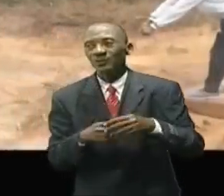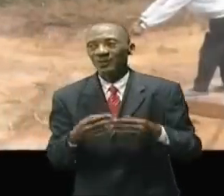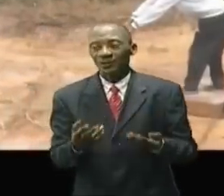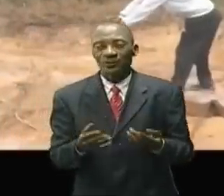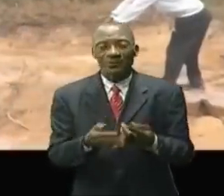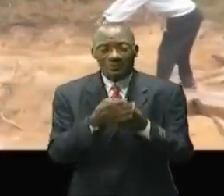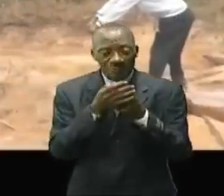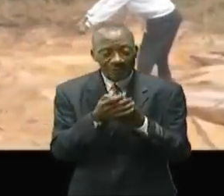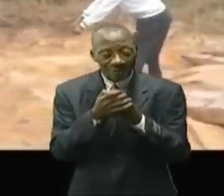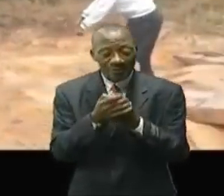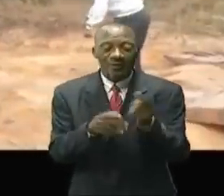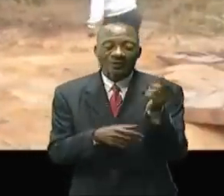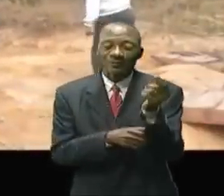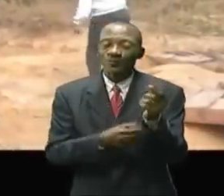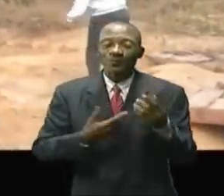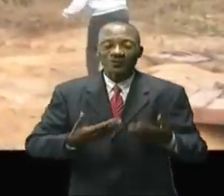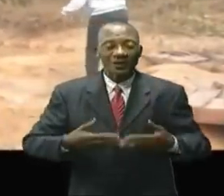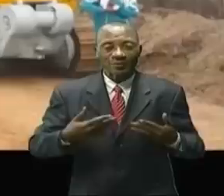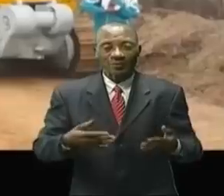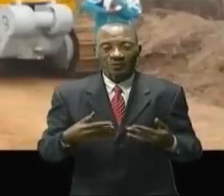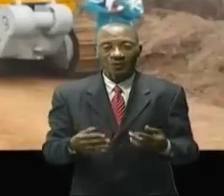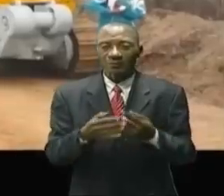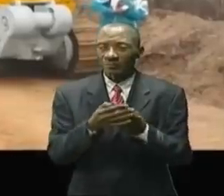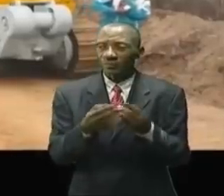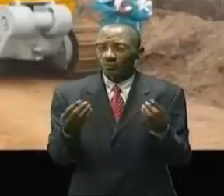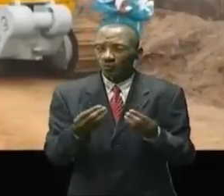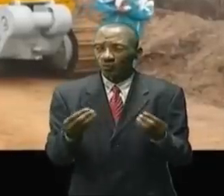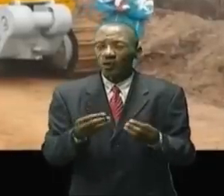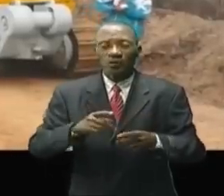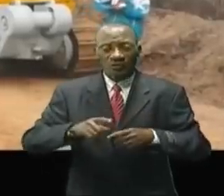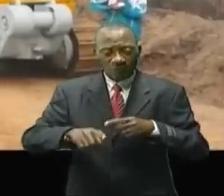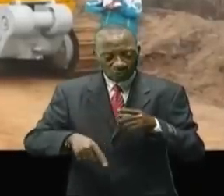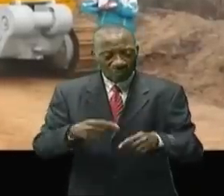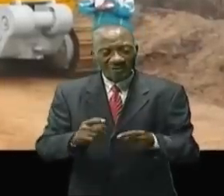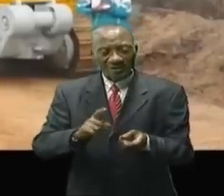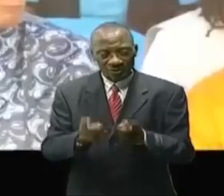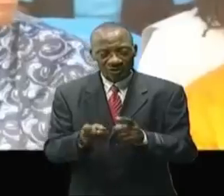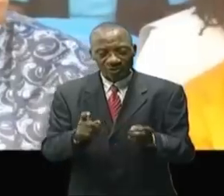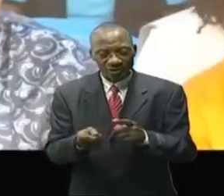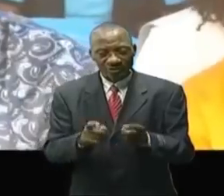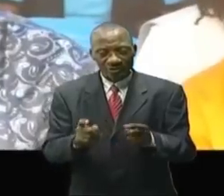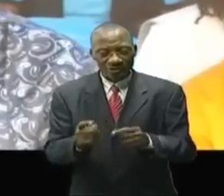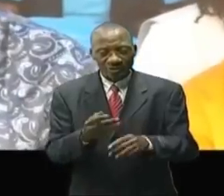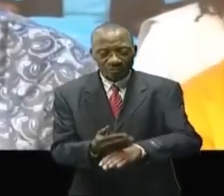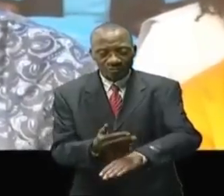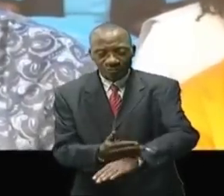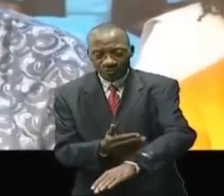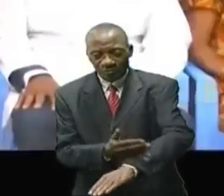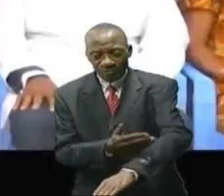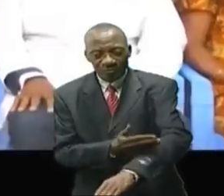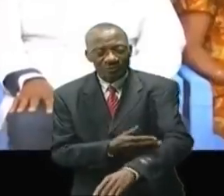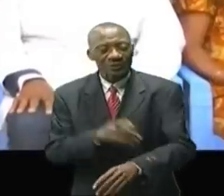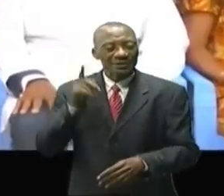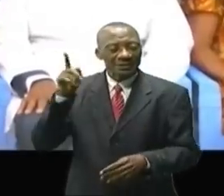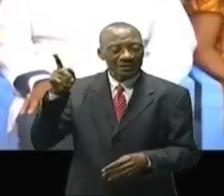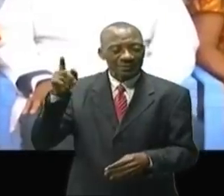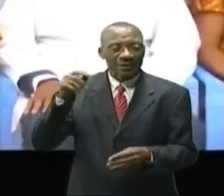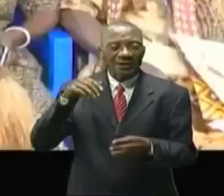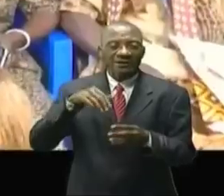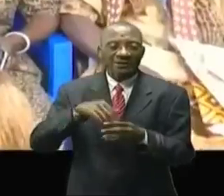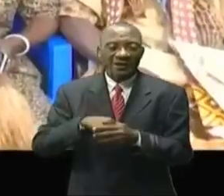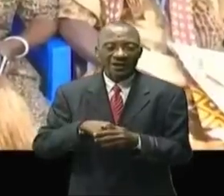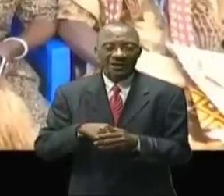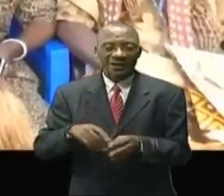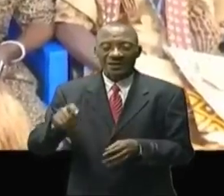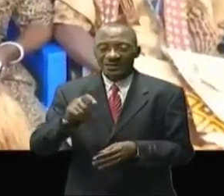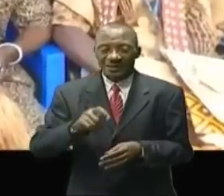tronçons. Sa praticabilité va entre autres améliorer la situation sociale dans ces coins. Précision du DGA